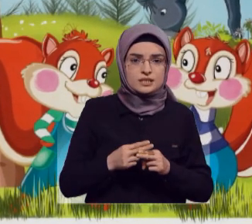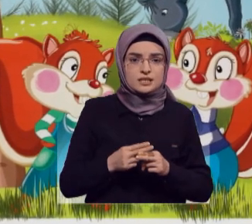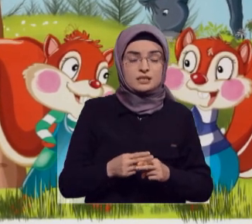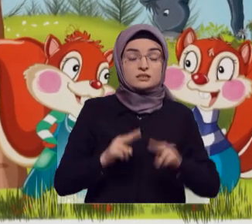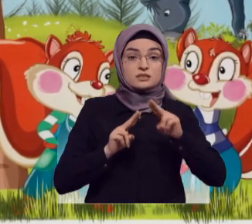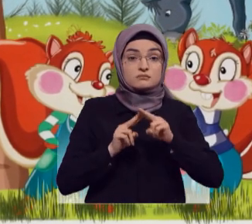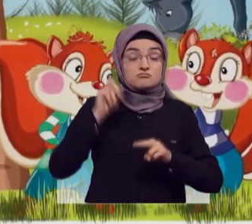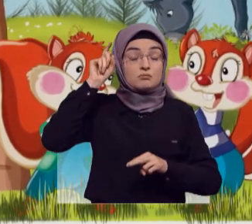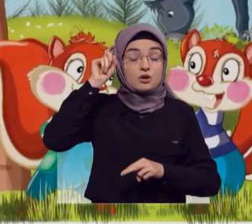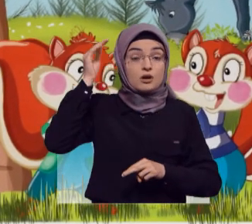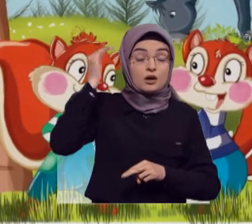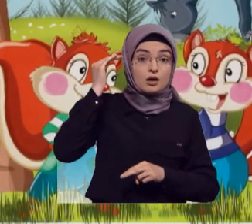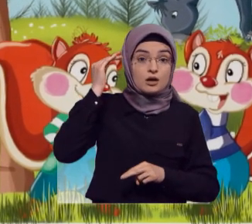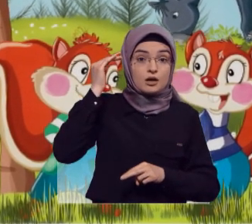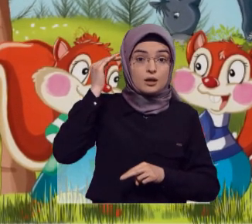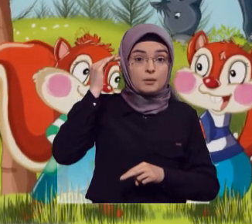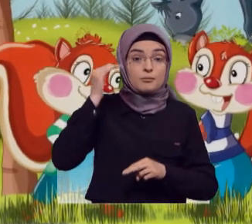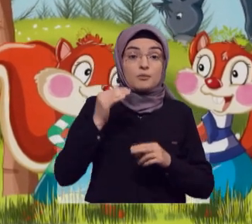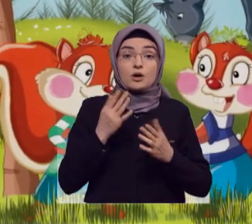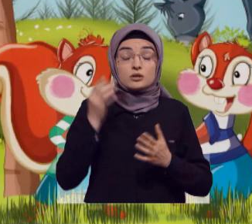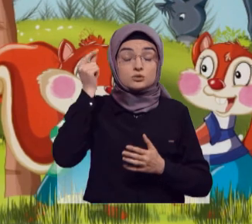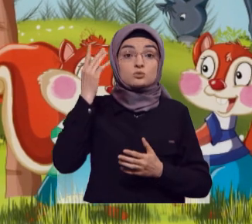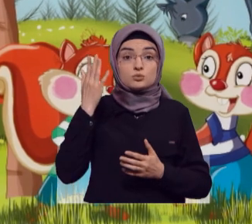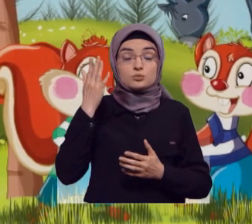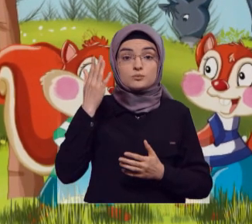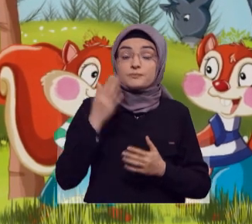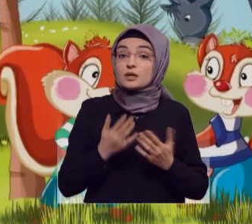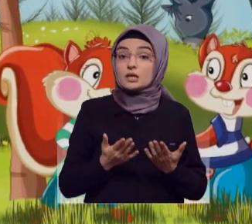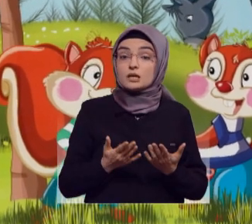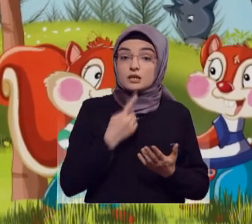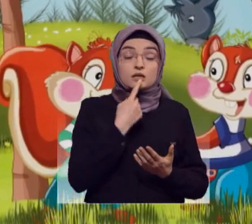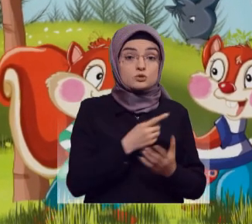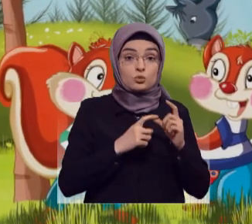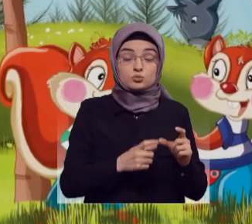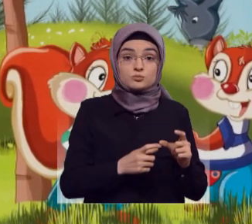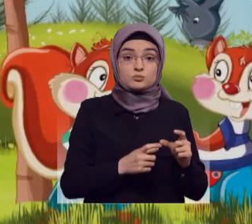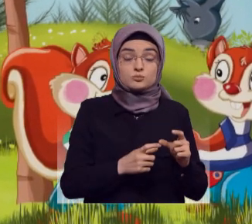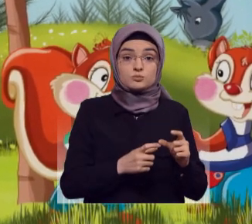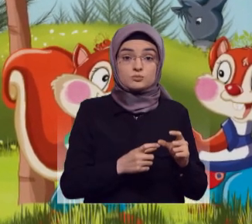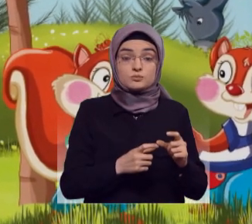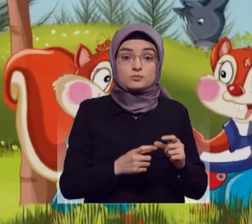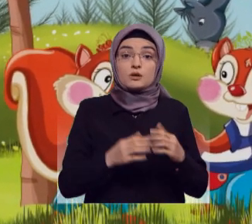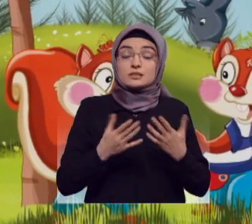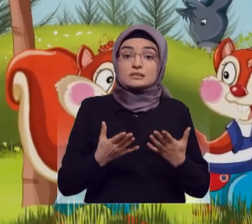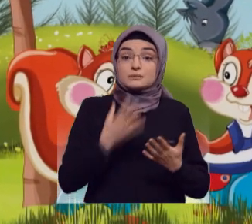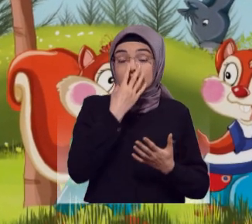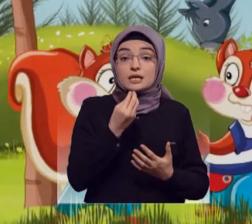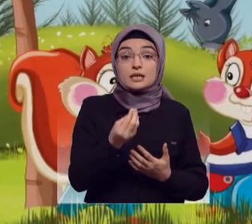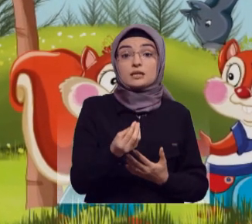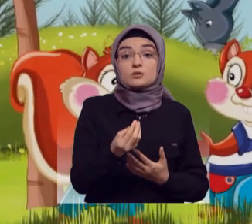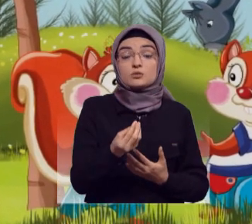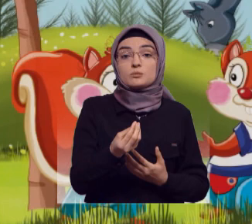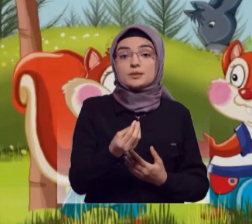Kıtır'ın aklına geldi. "Aa, az kalsın uzuyorum." "Neyi?" diye sordu Pıtır. Tabii ki hediye